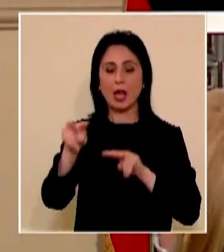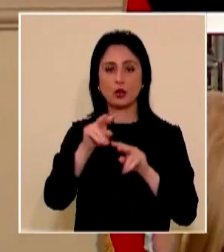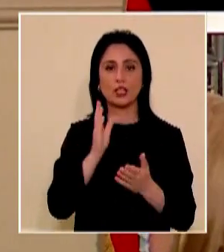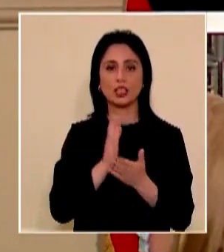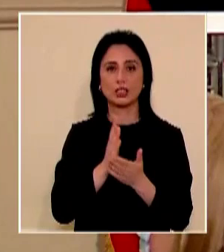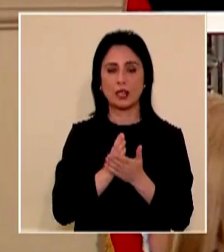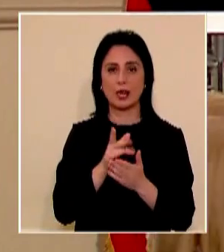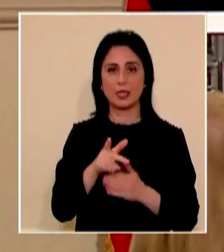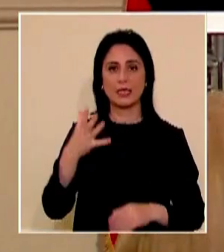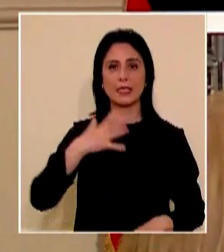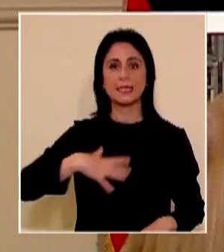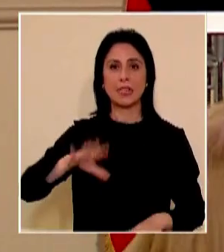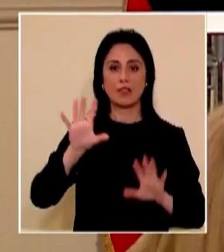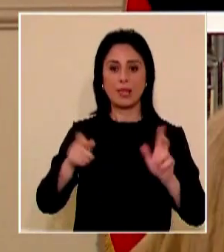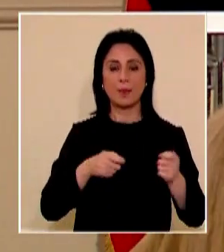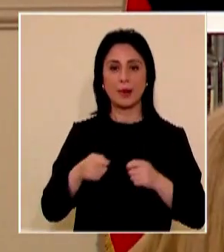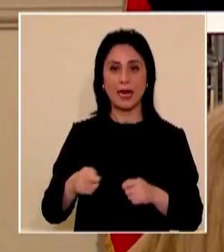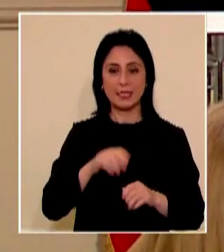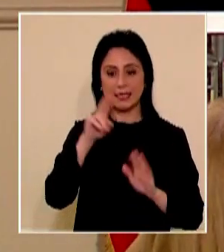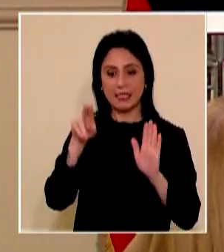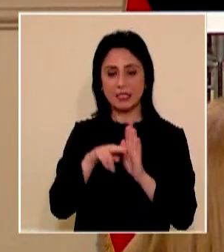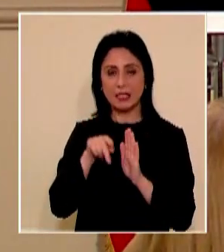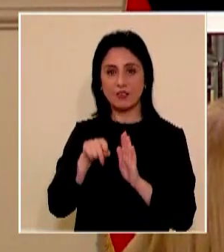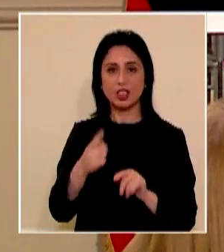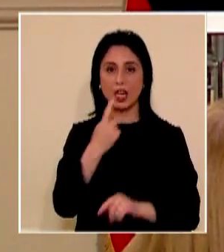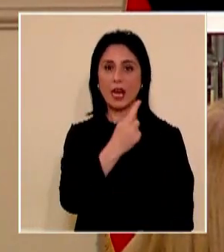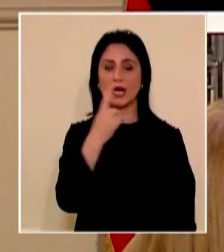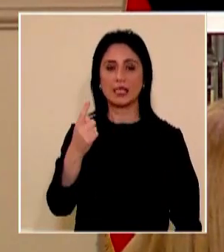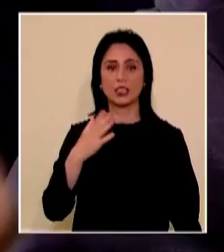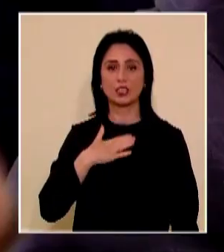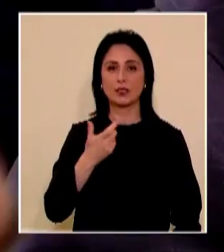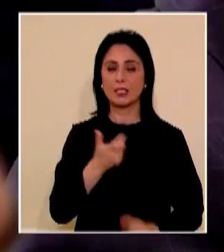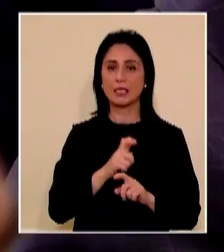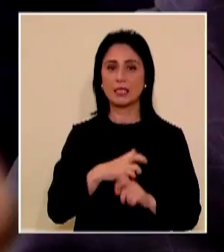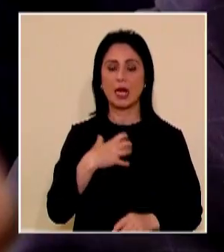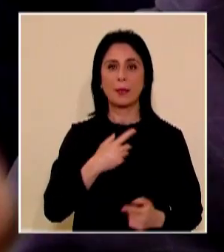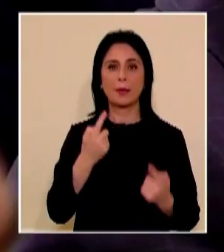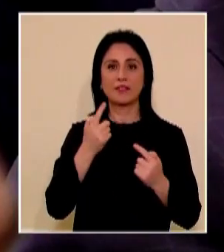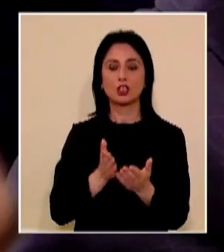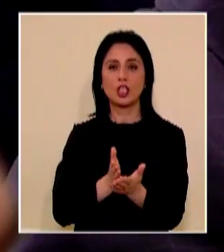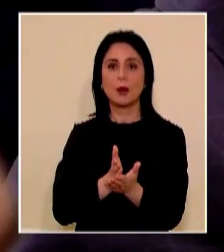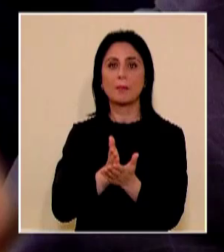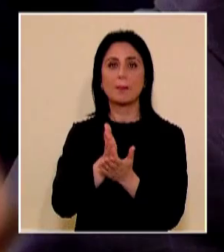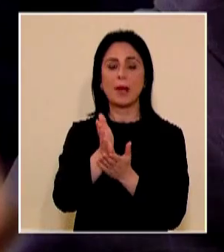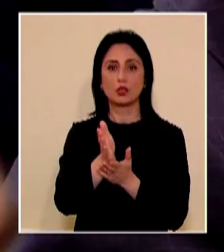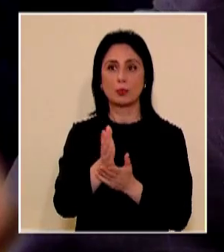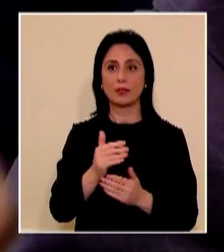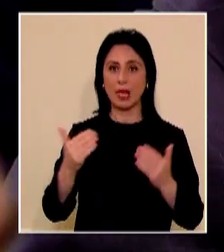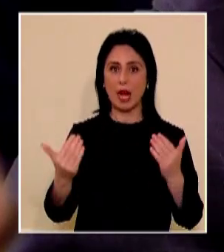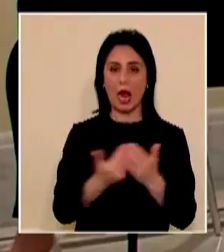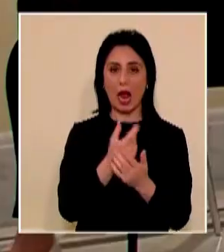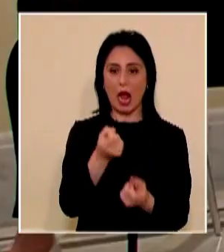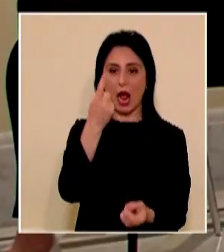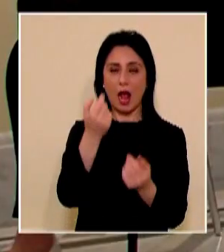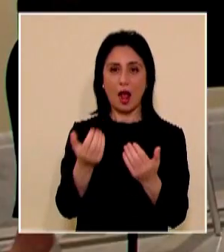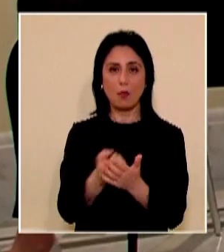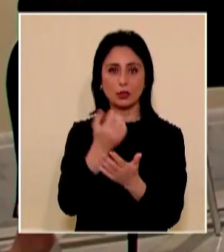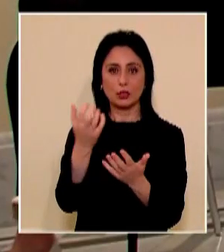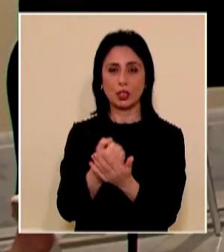Aris Sakartulus prezydent i Squesh, Saris Erterci, Czeni Zalian Miszlowany Mimartuleba, Achali